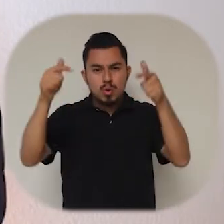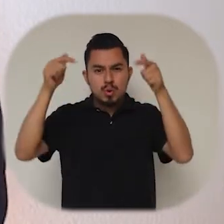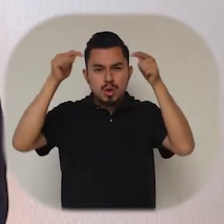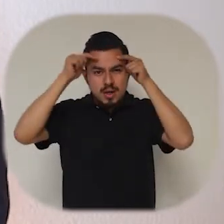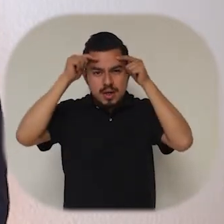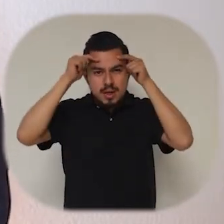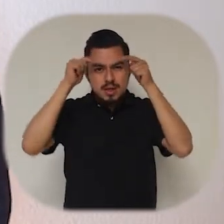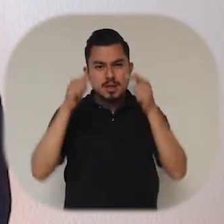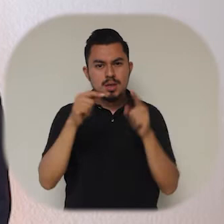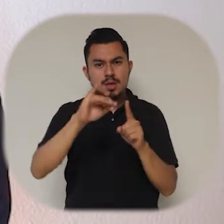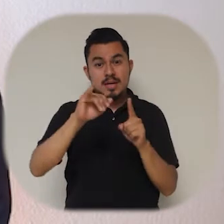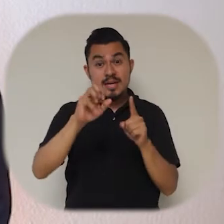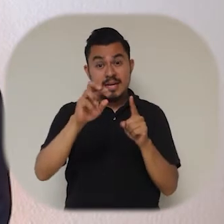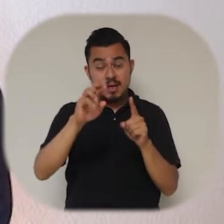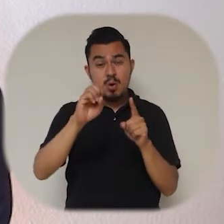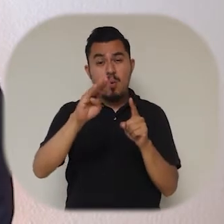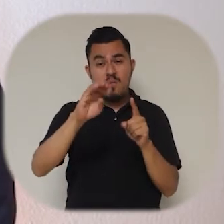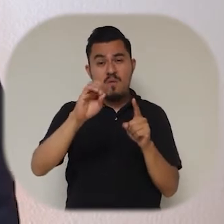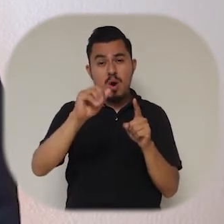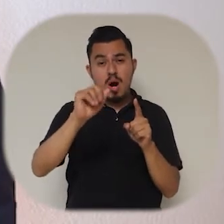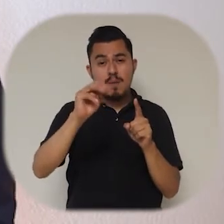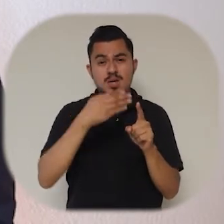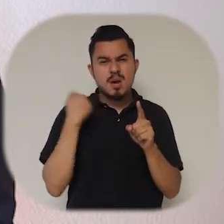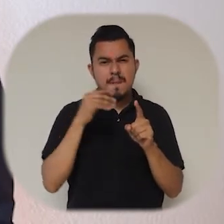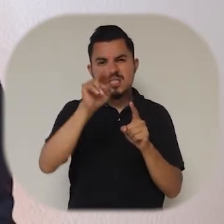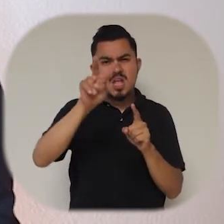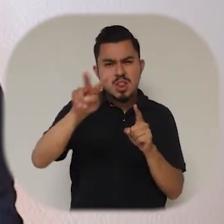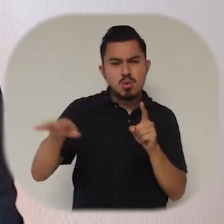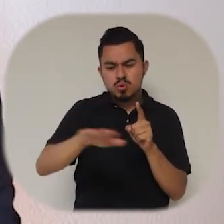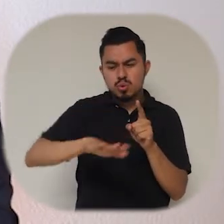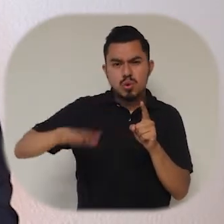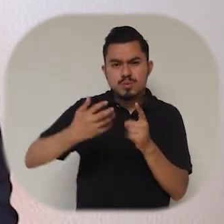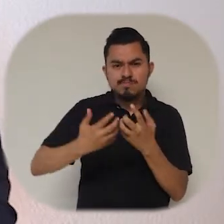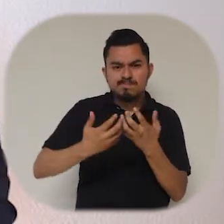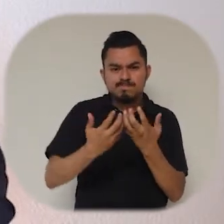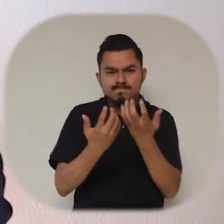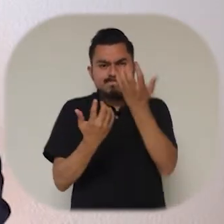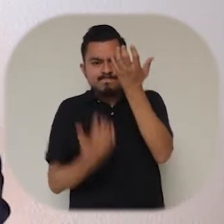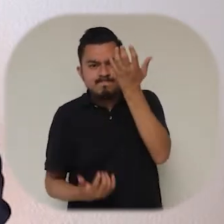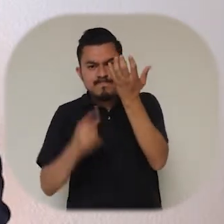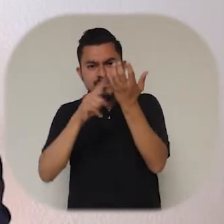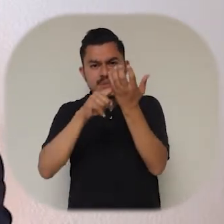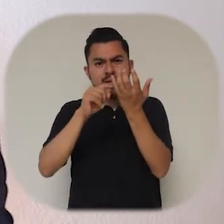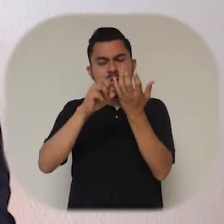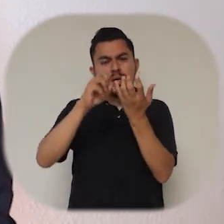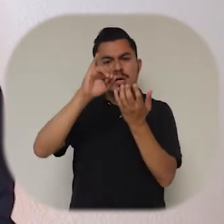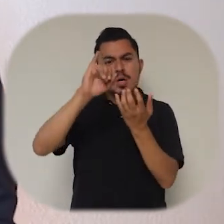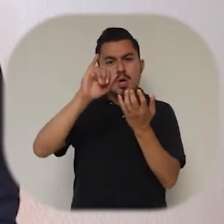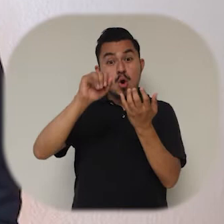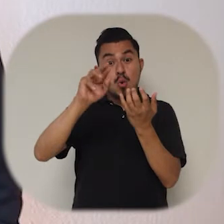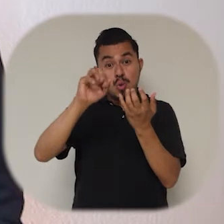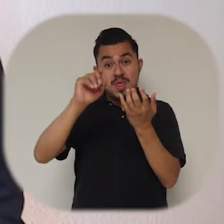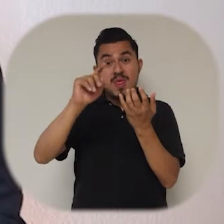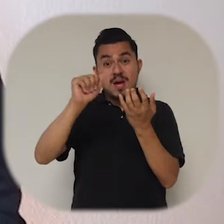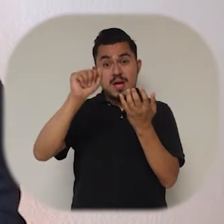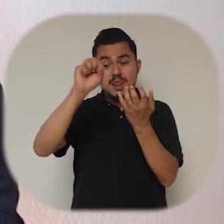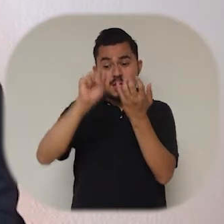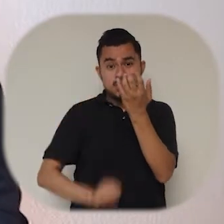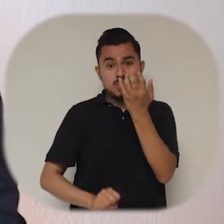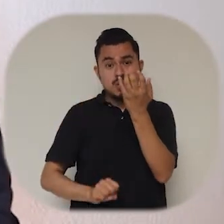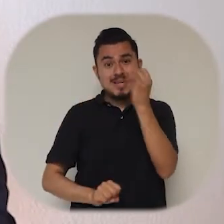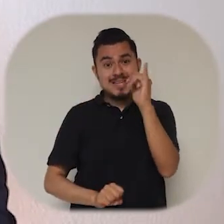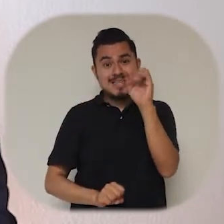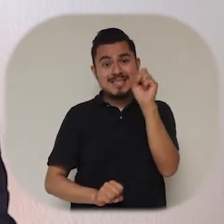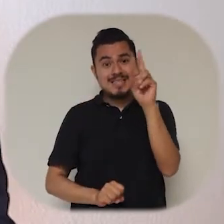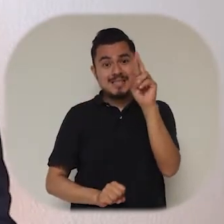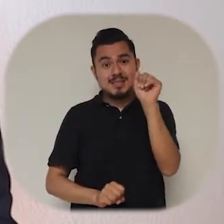BC 931년에서부터 BC 587년까지 약 344년간